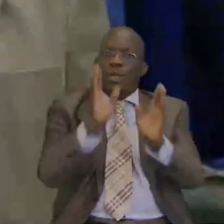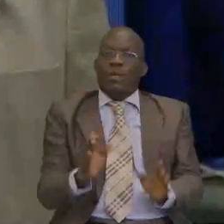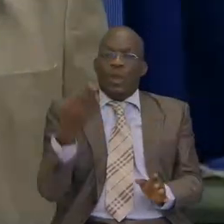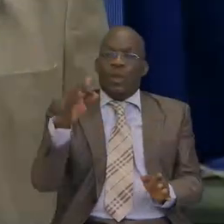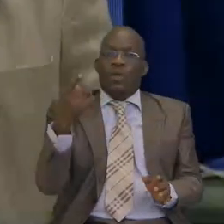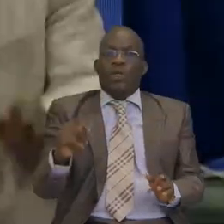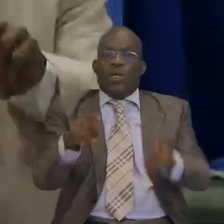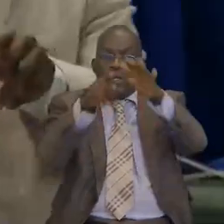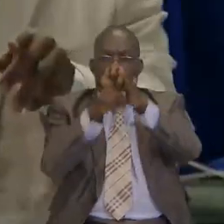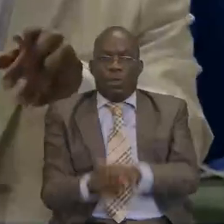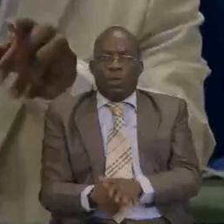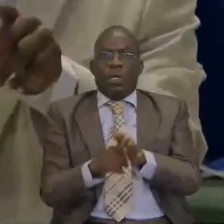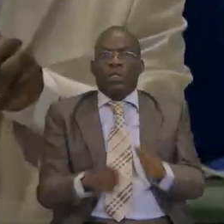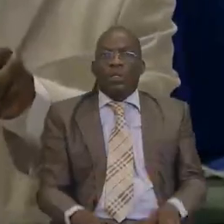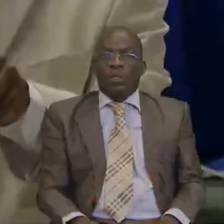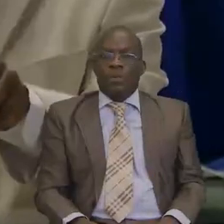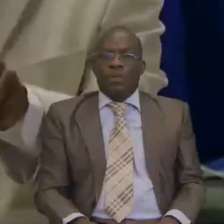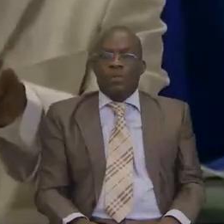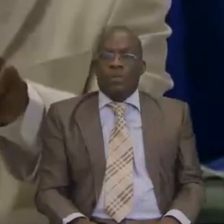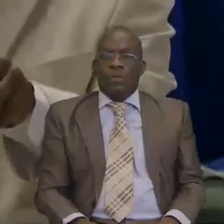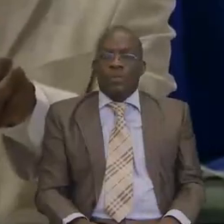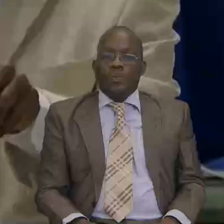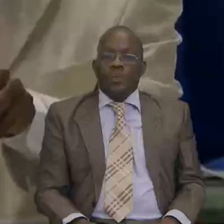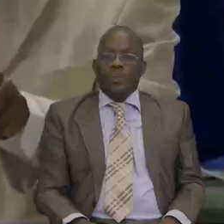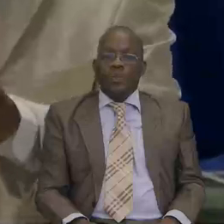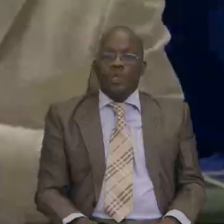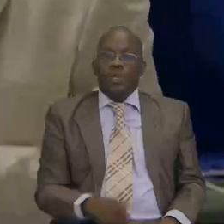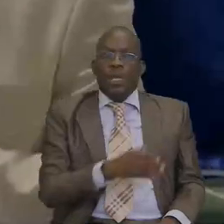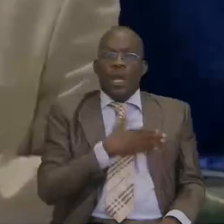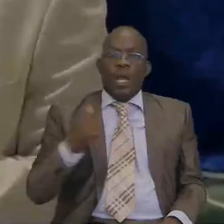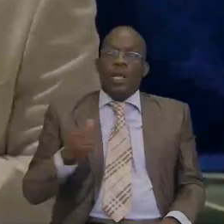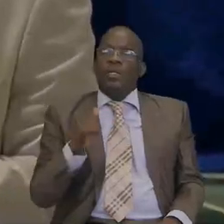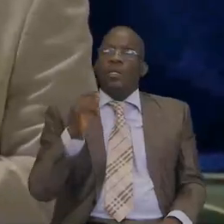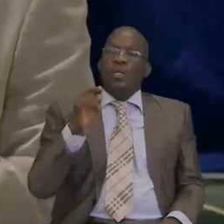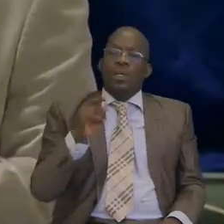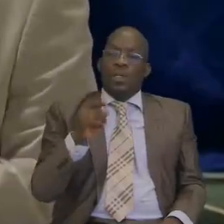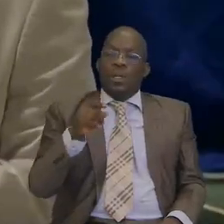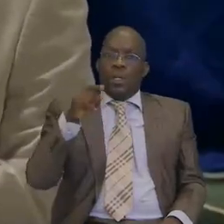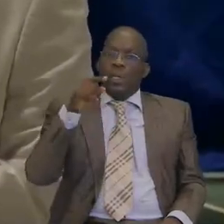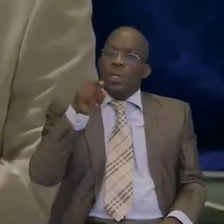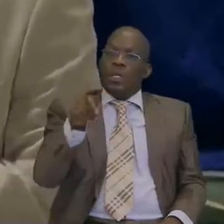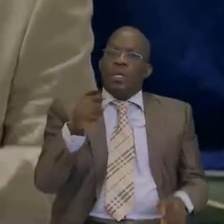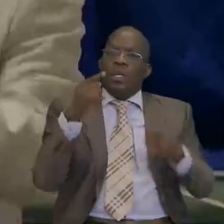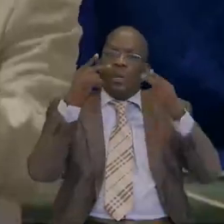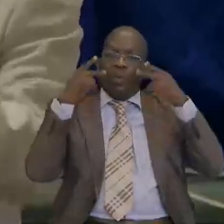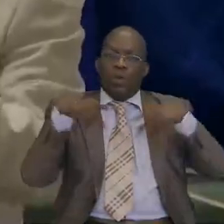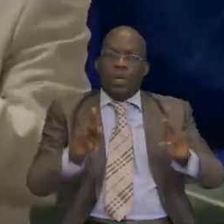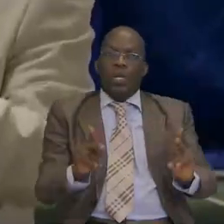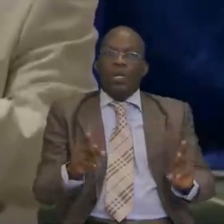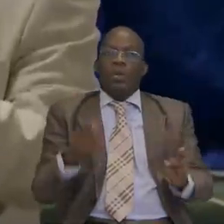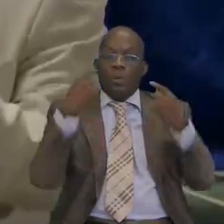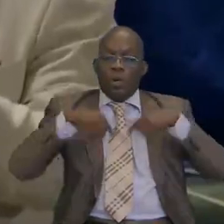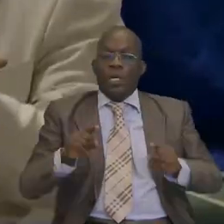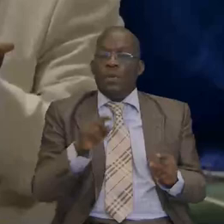Il est le libérateur des démoniaques et proclame-les Christ.